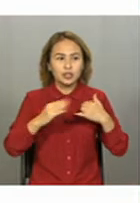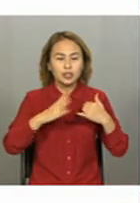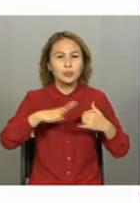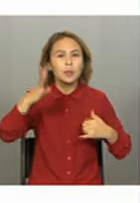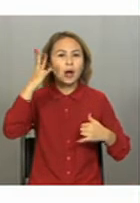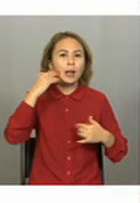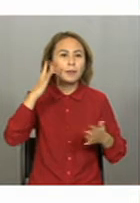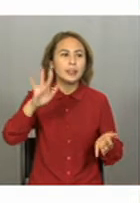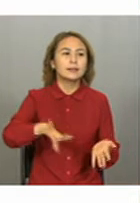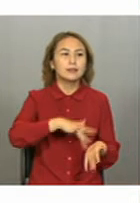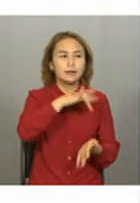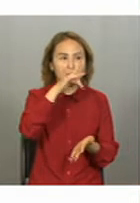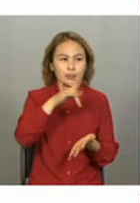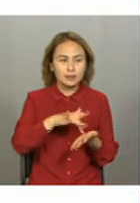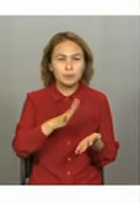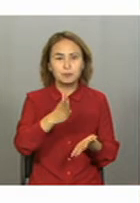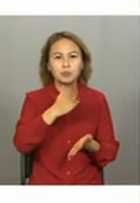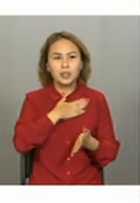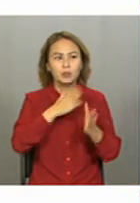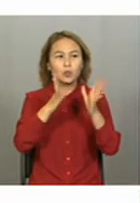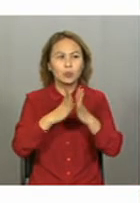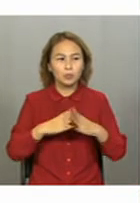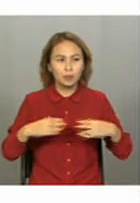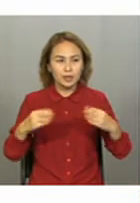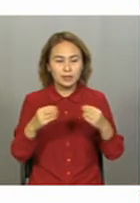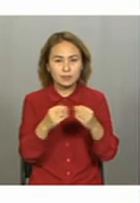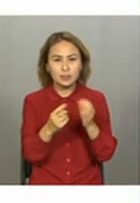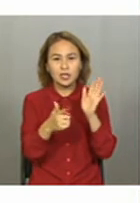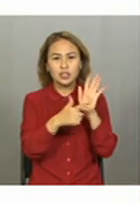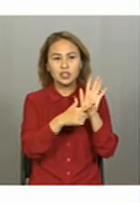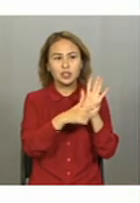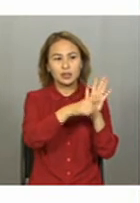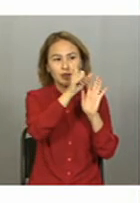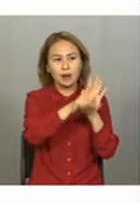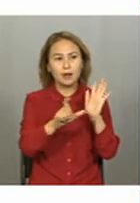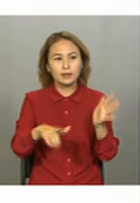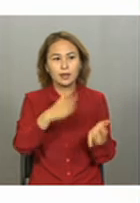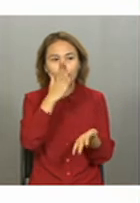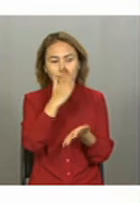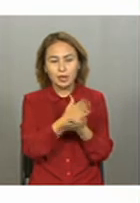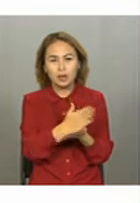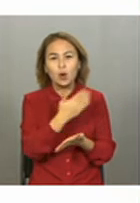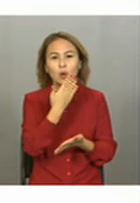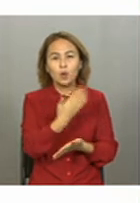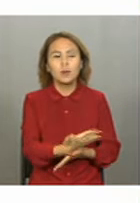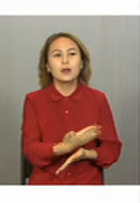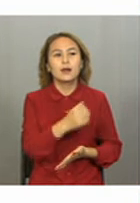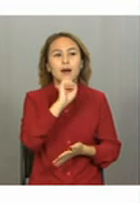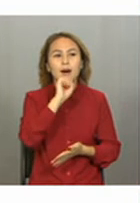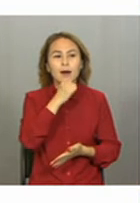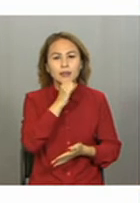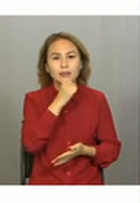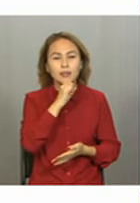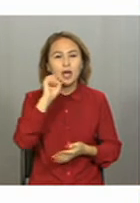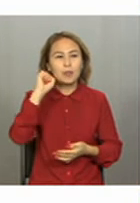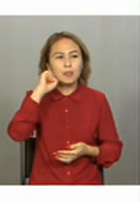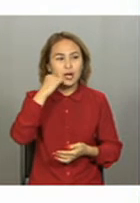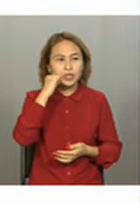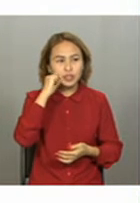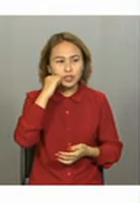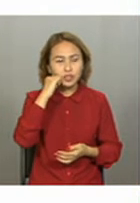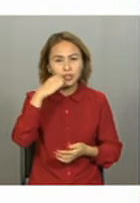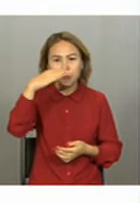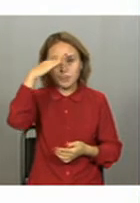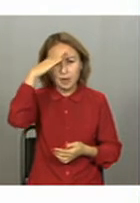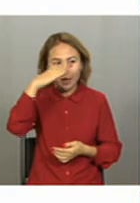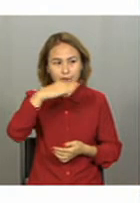жерім Алматы қаласы. Менің отбасымда 7 адам бар. Олар атам,